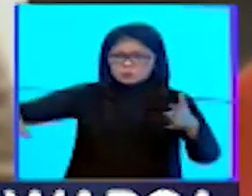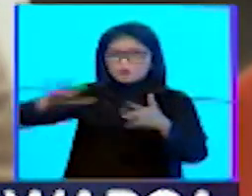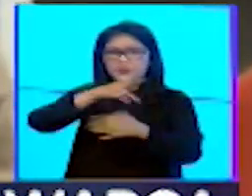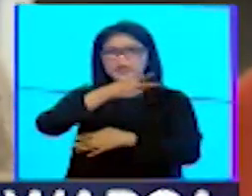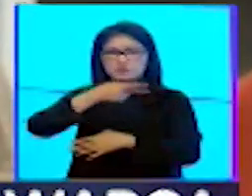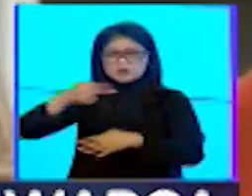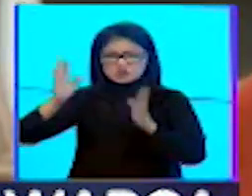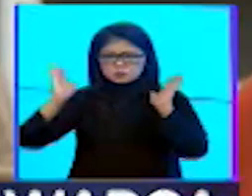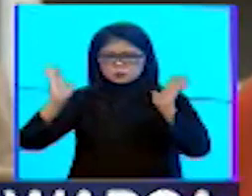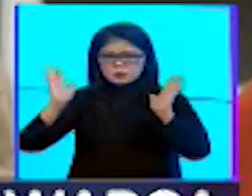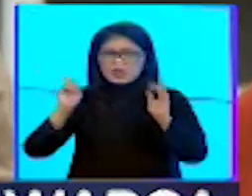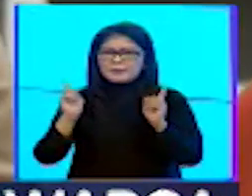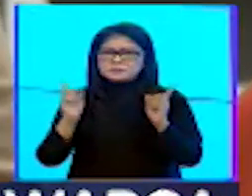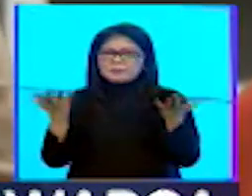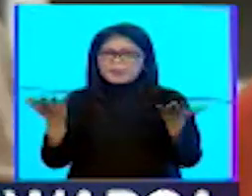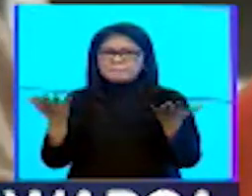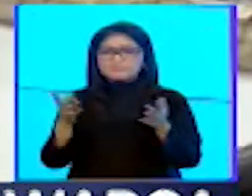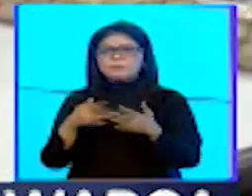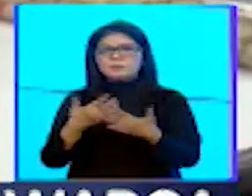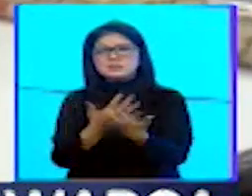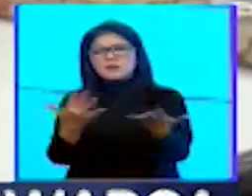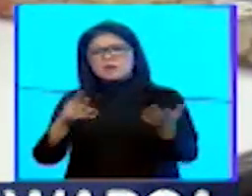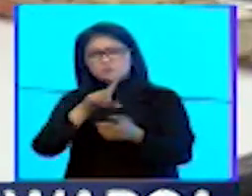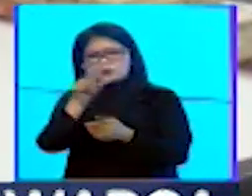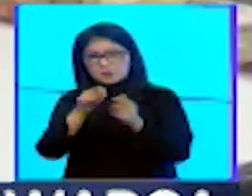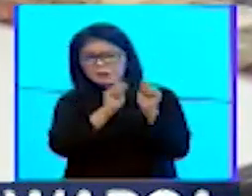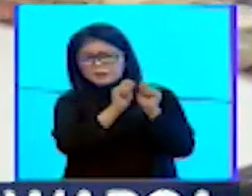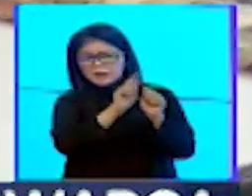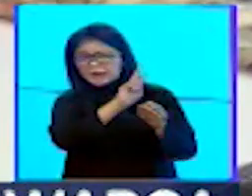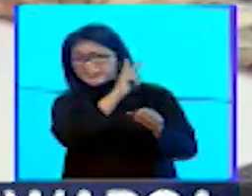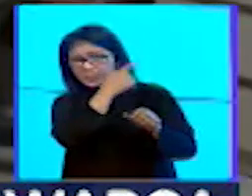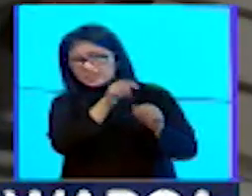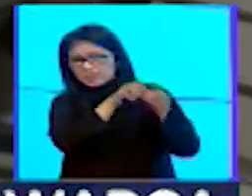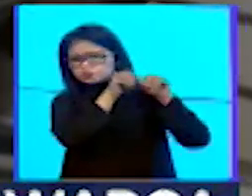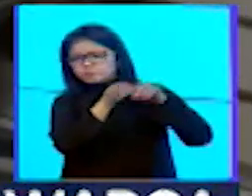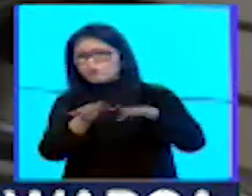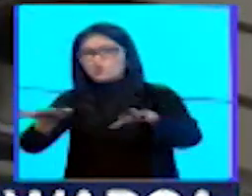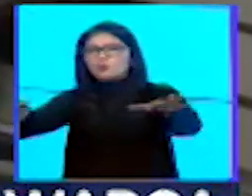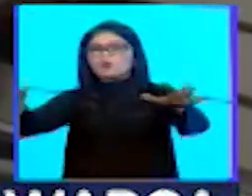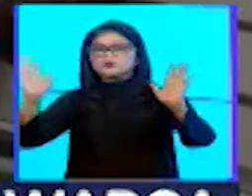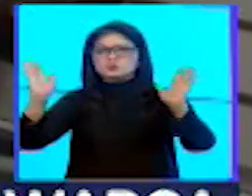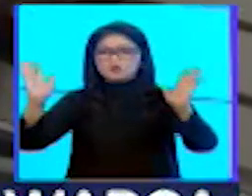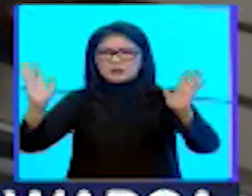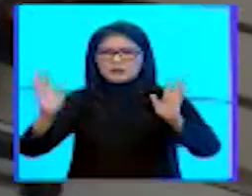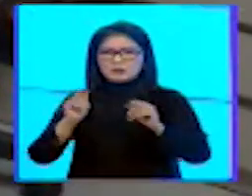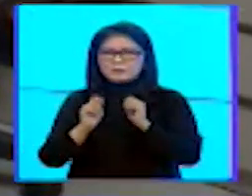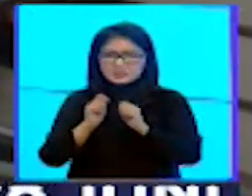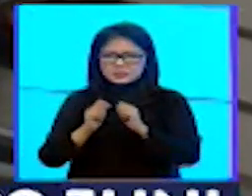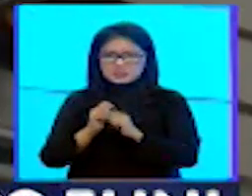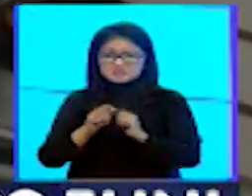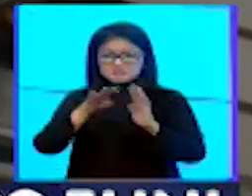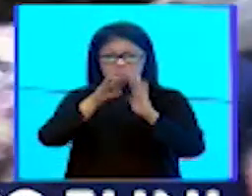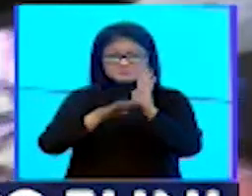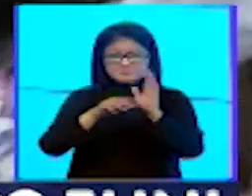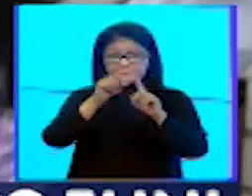tingginya mobilitas warga selama Hari Raya Idul Fitri membuat pemerintah memutuskan untuk memperpanjang kebijakan PPKM Mikro mulai hari ini